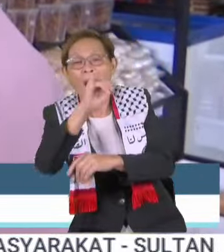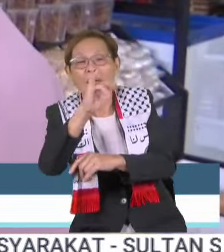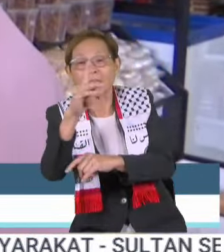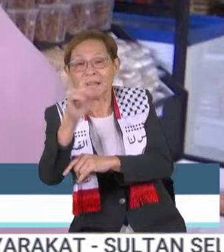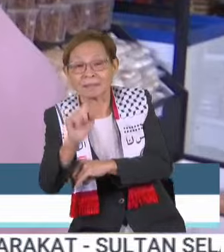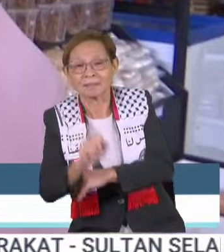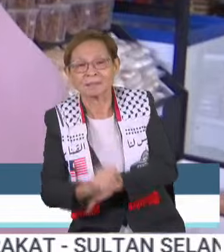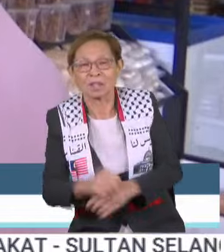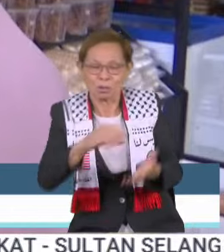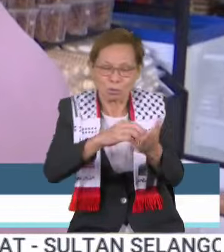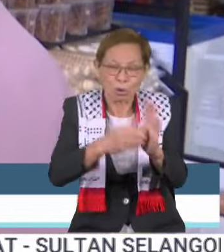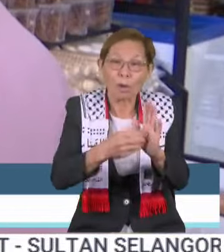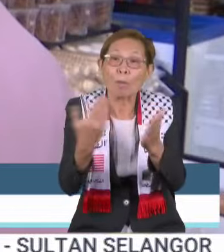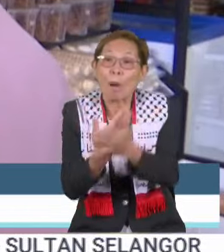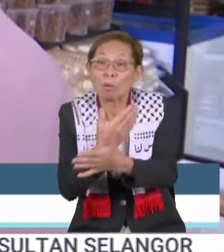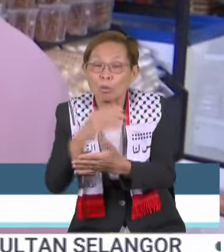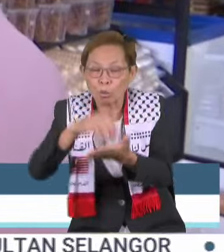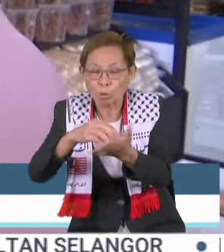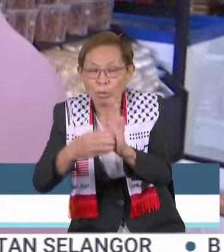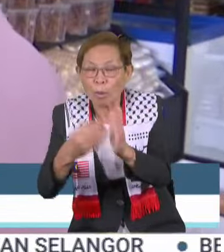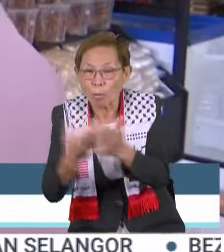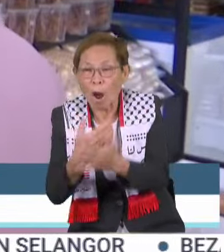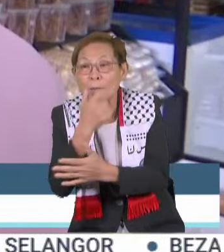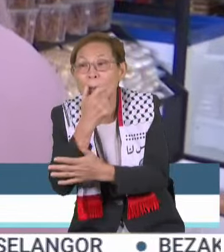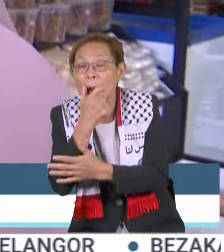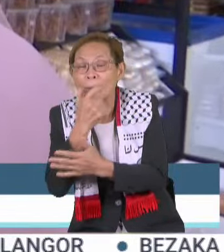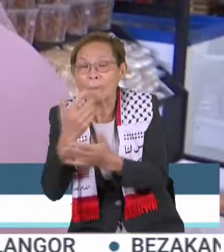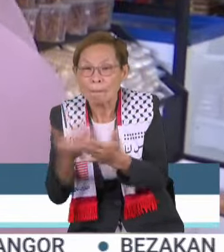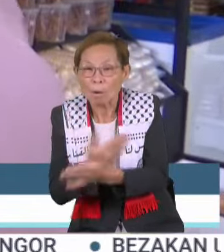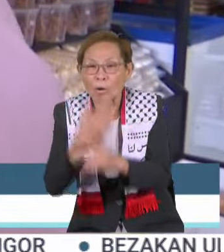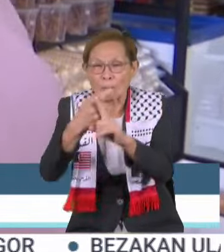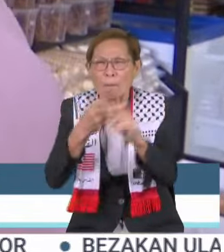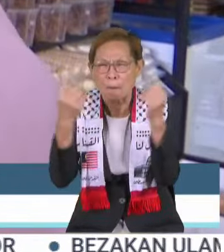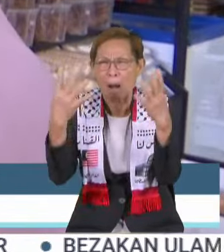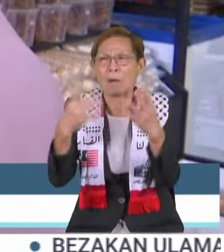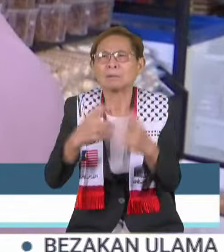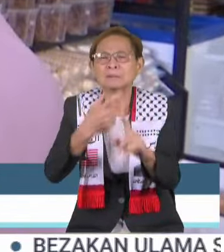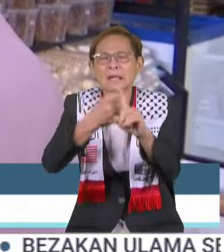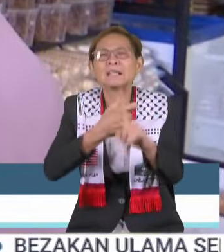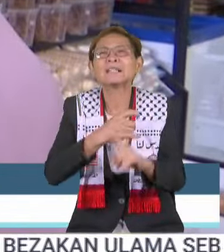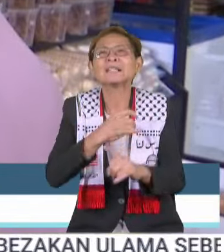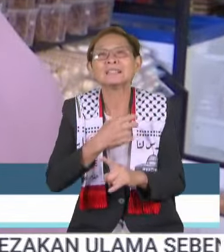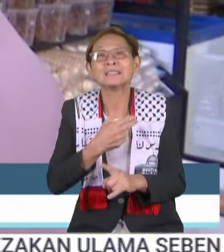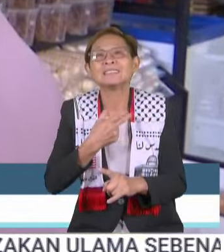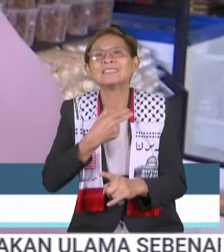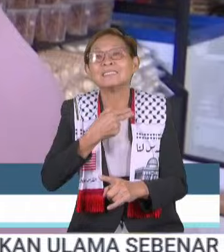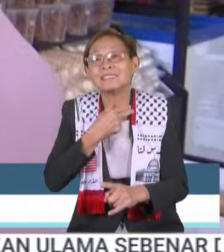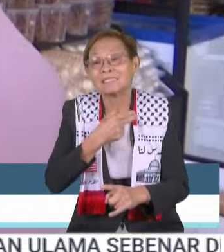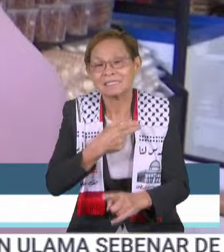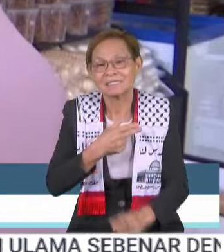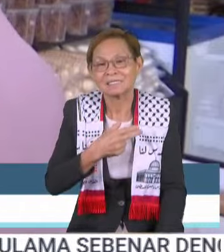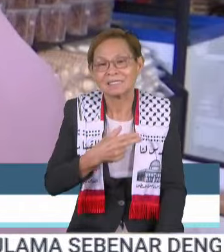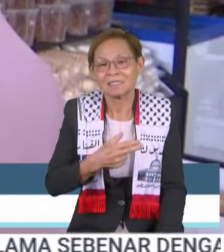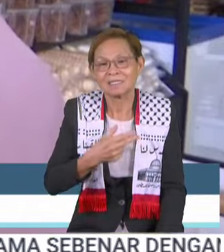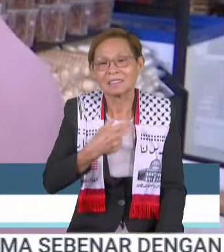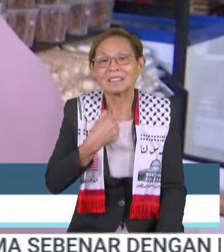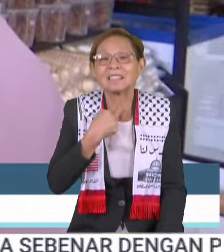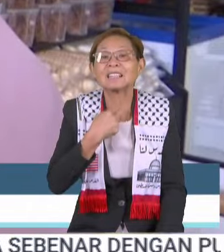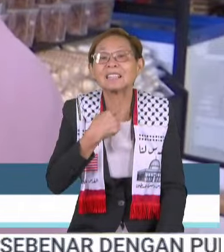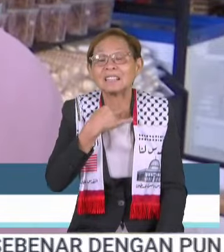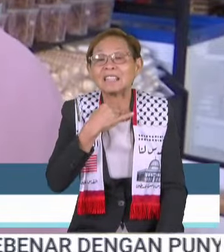Macam biskut-biskut moden pun banyak yang dari Ipoh yang hantar kat sini, dari Ipoh, Perak,